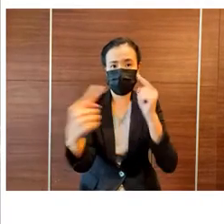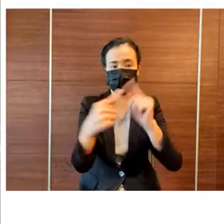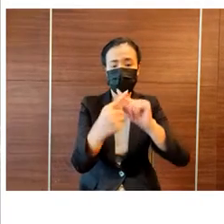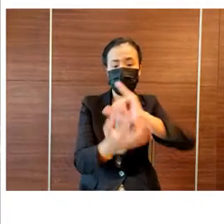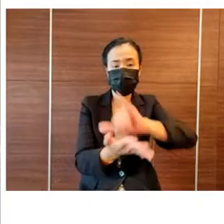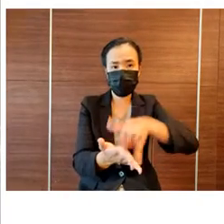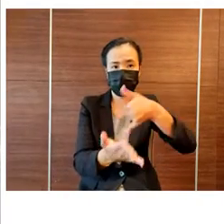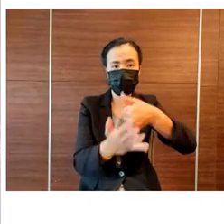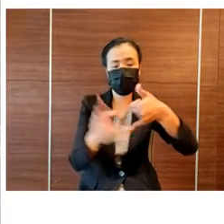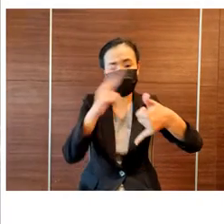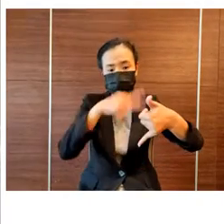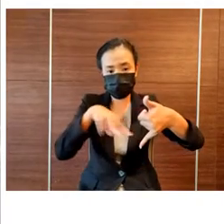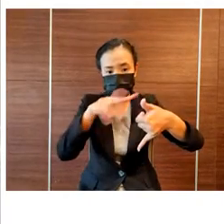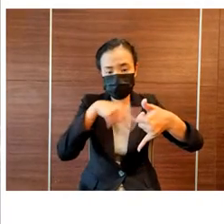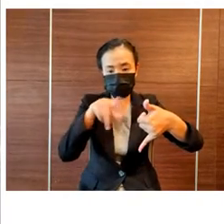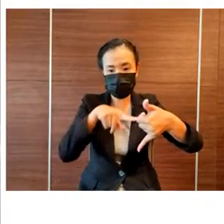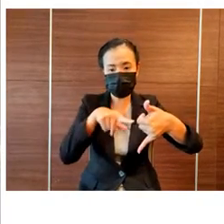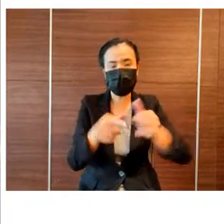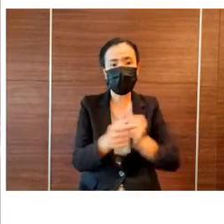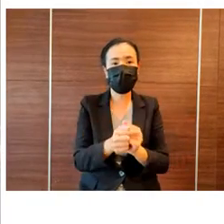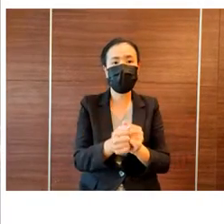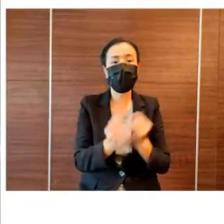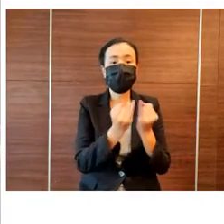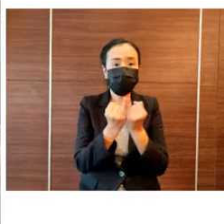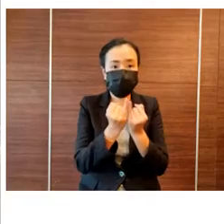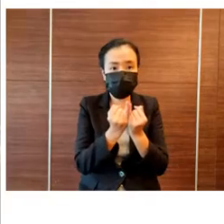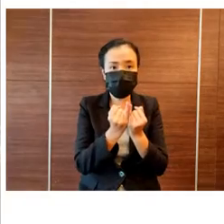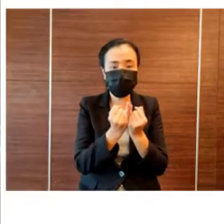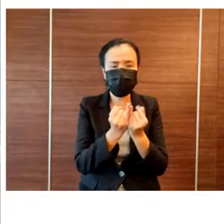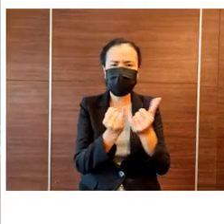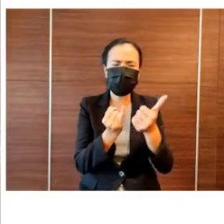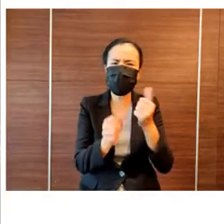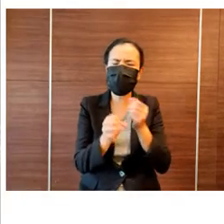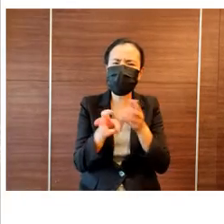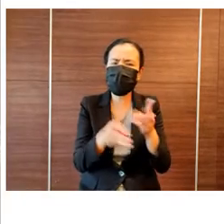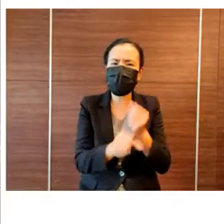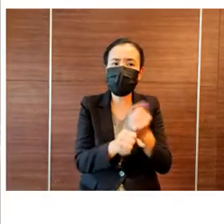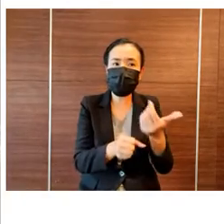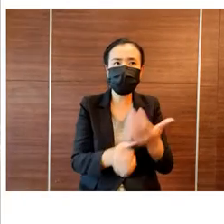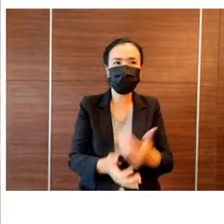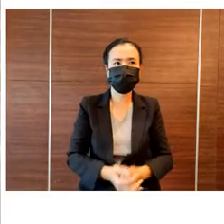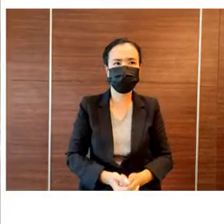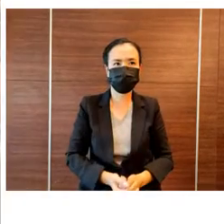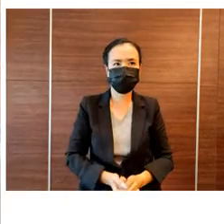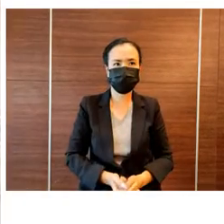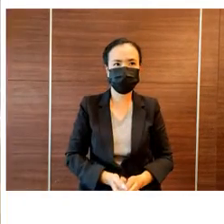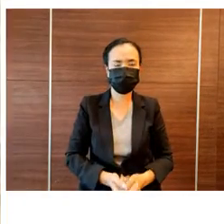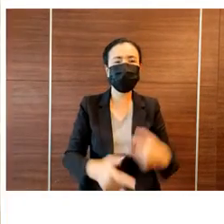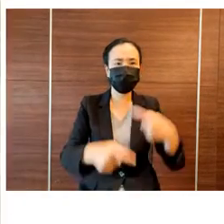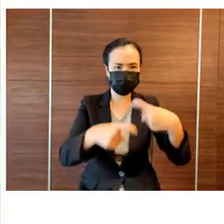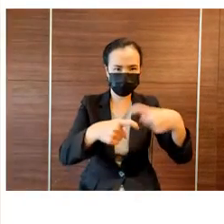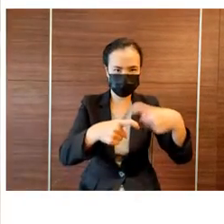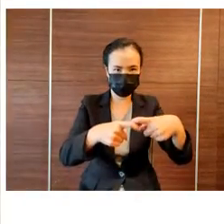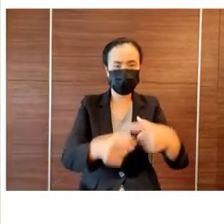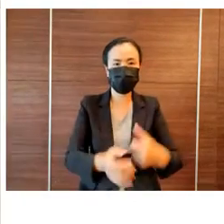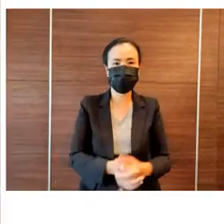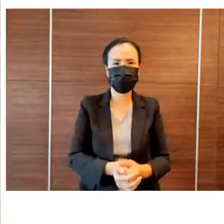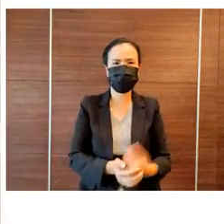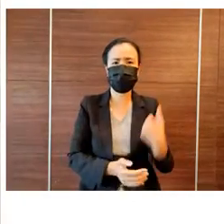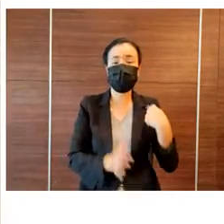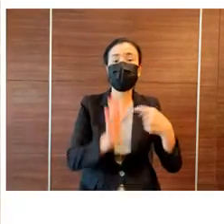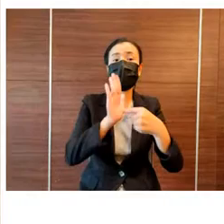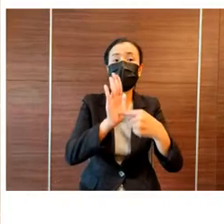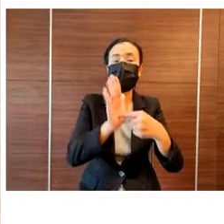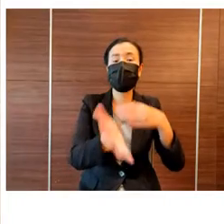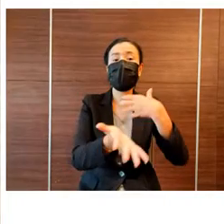นเรียกว่าดูแลทางด้านสุขภาพด้วยความเป็นมิตรกับคนกลุ่มนี้ทำยังไง จริงจริงบอกกันว่ายากมากมีเคสนึงอันนี้แอ